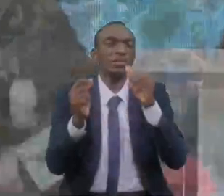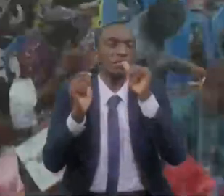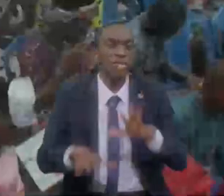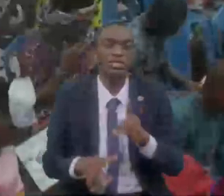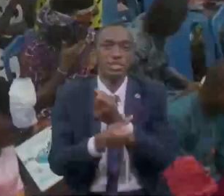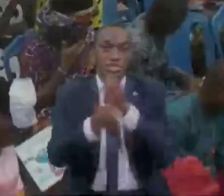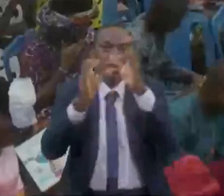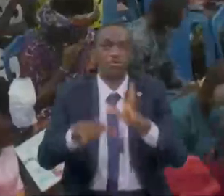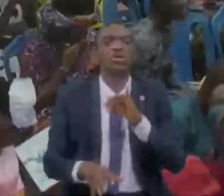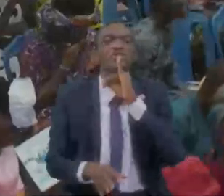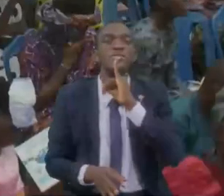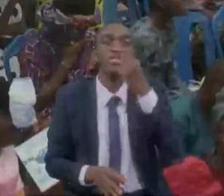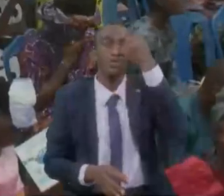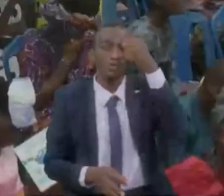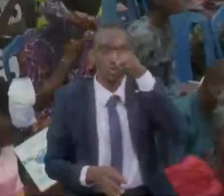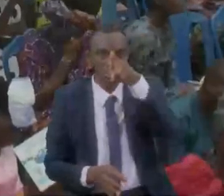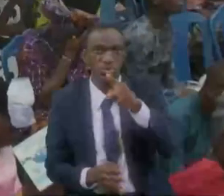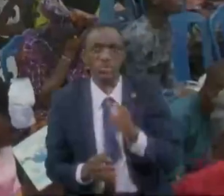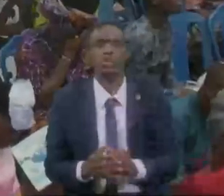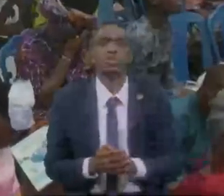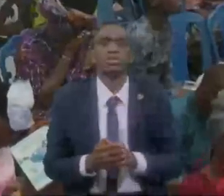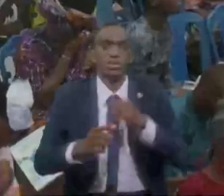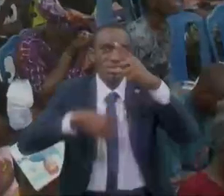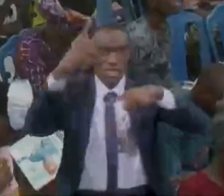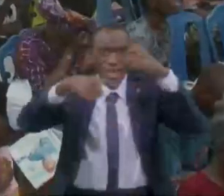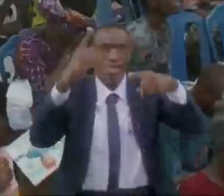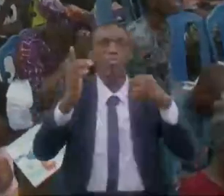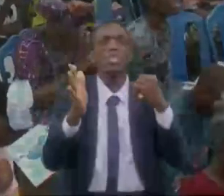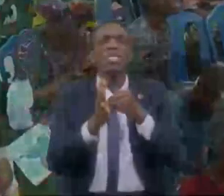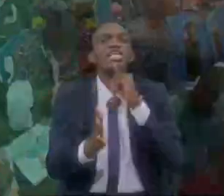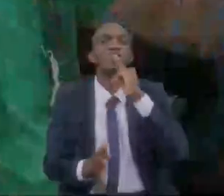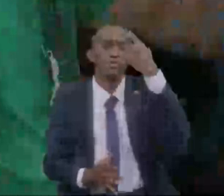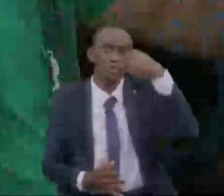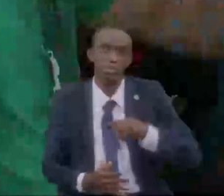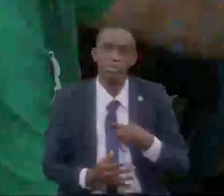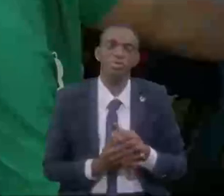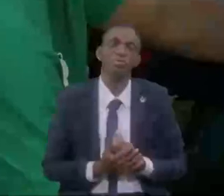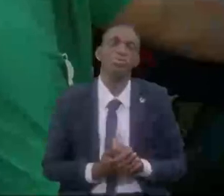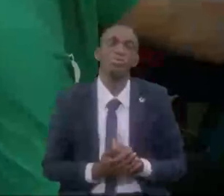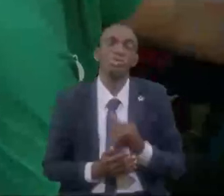toi. C'est pour moi. C'est pour moi.